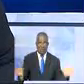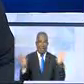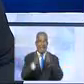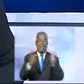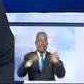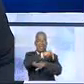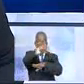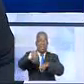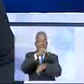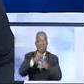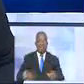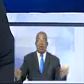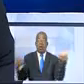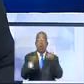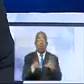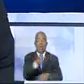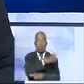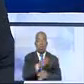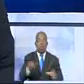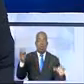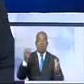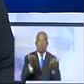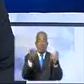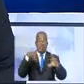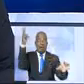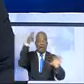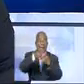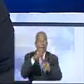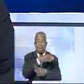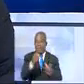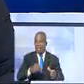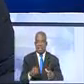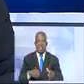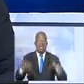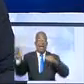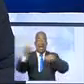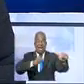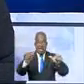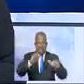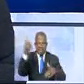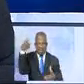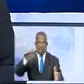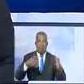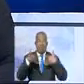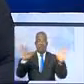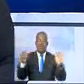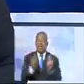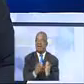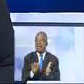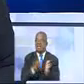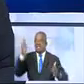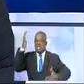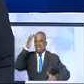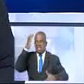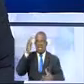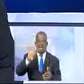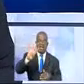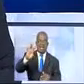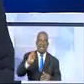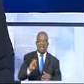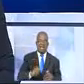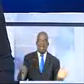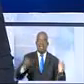s'implique également dans cette lutte contre Ebola. Elle a initié des actions de sensibilisation. Une quarantaine de députés sillonnent